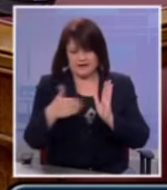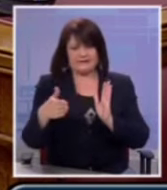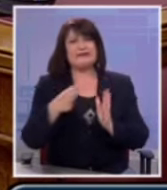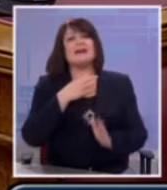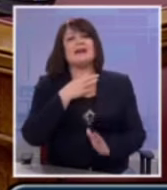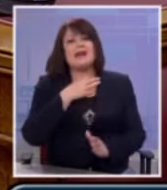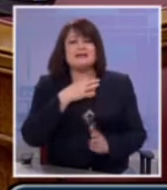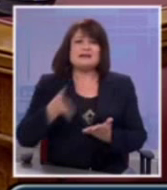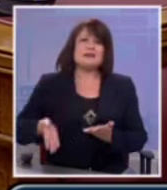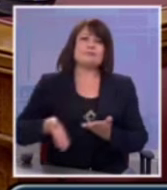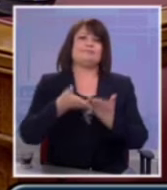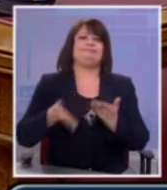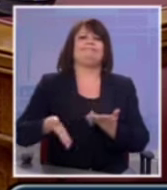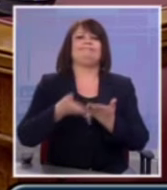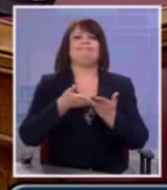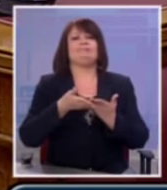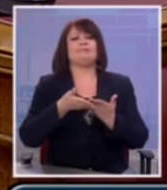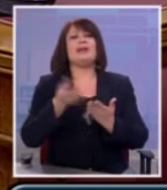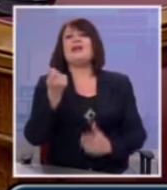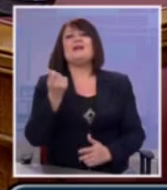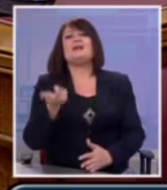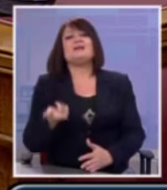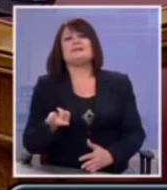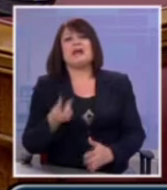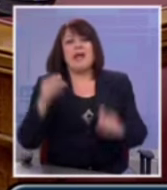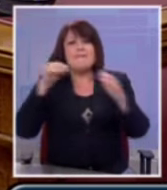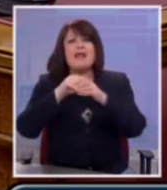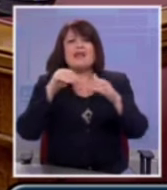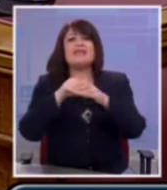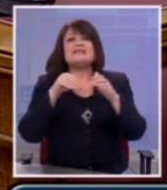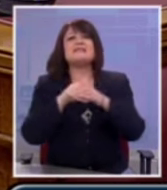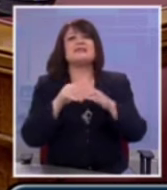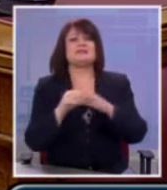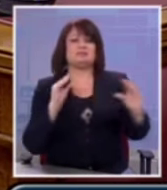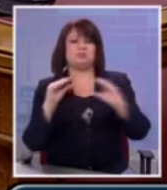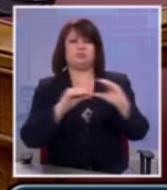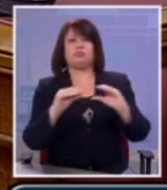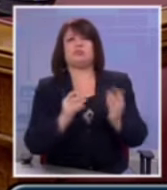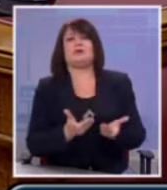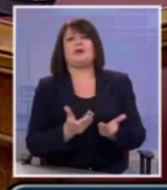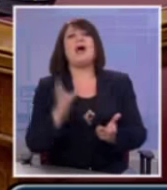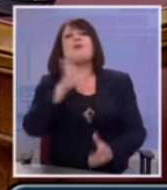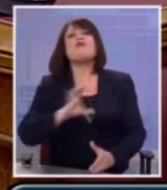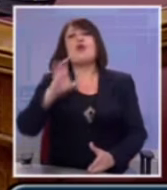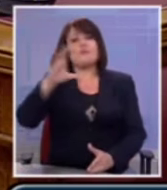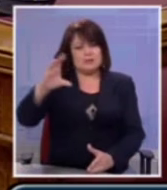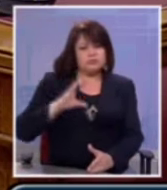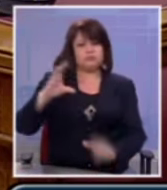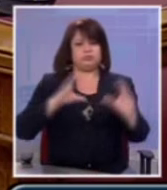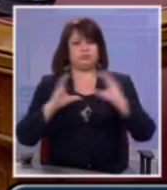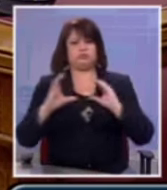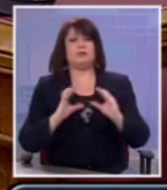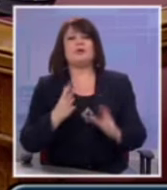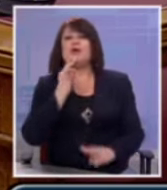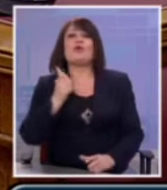να στηριχθεί από δαπάνες, επενδυτικές δαπάνες που θα προκύψουν από κοινοτικούς πόρους, διότι ο